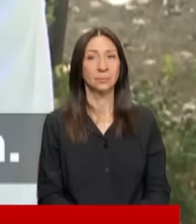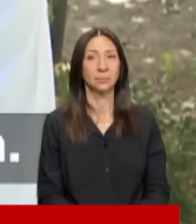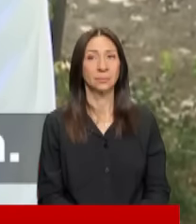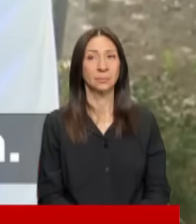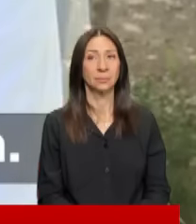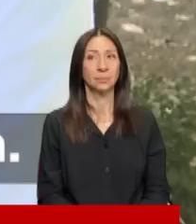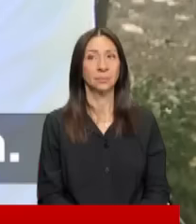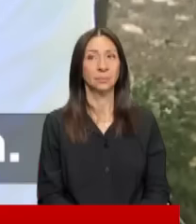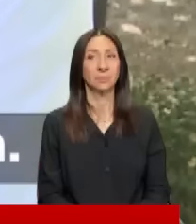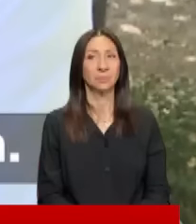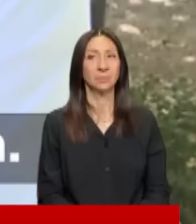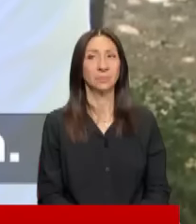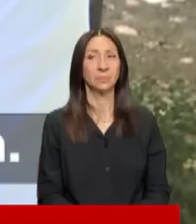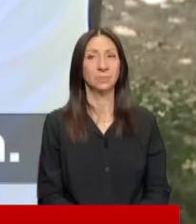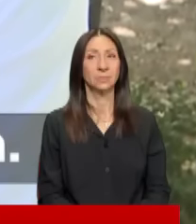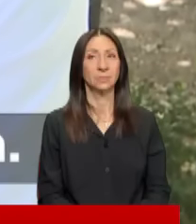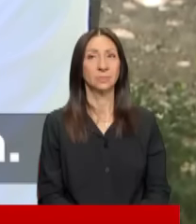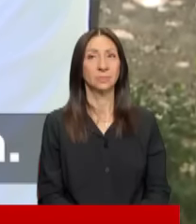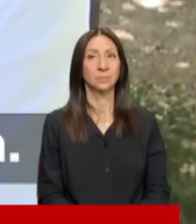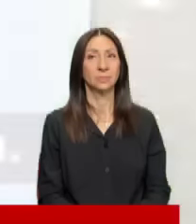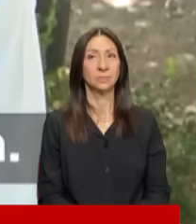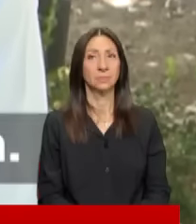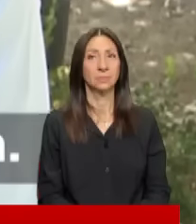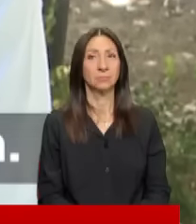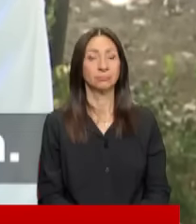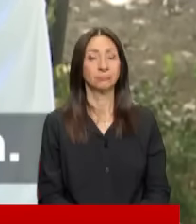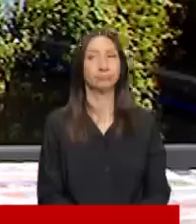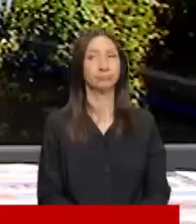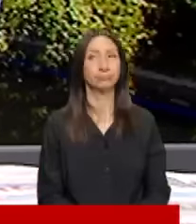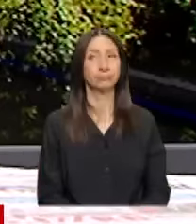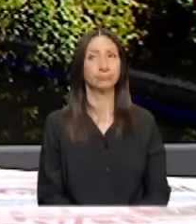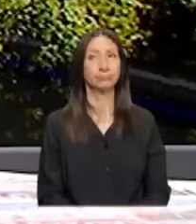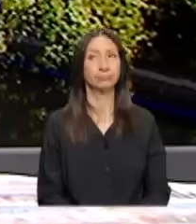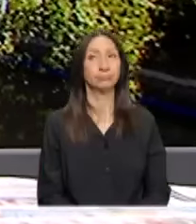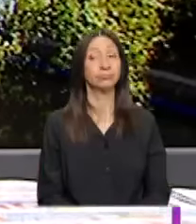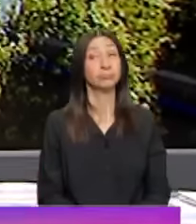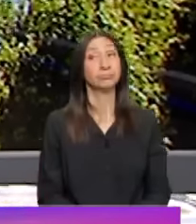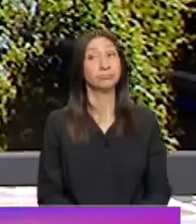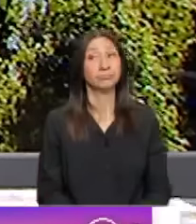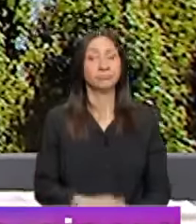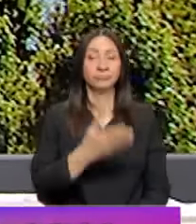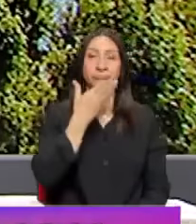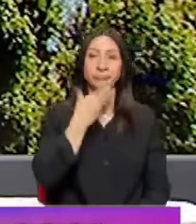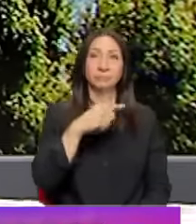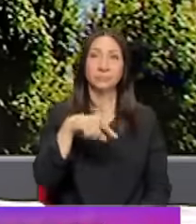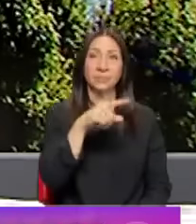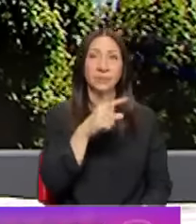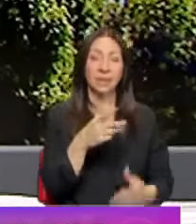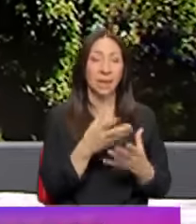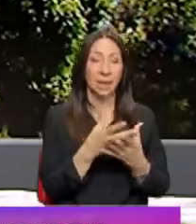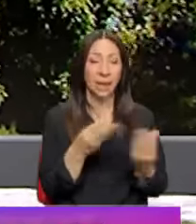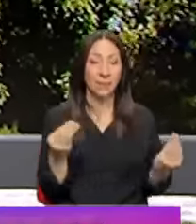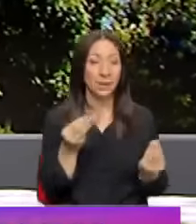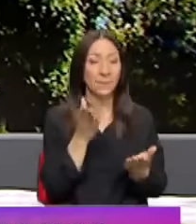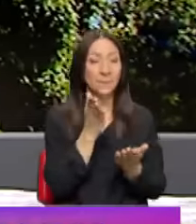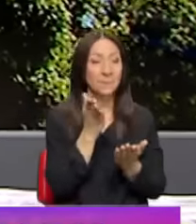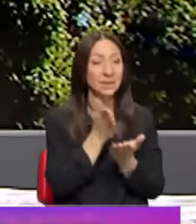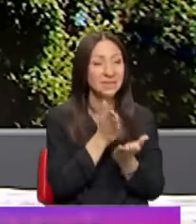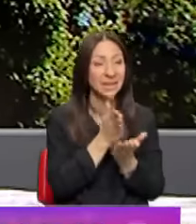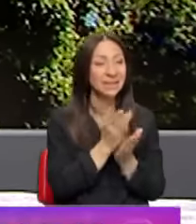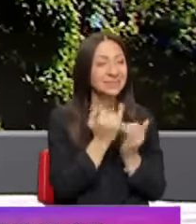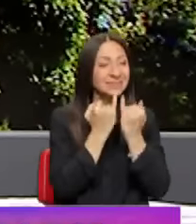Rize, Rize. Annem babam mezar orada, gidemiyor. Emekli kaybettiklerinin mezarını